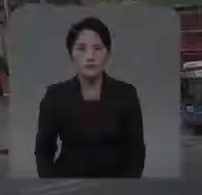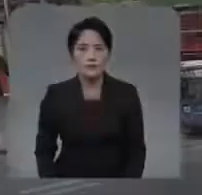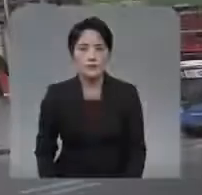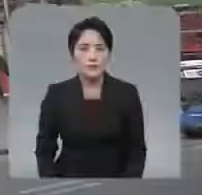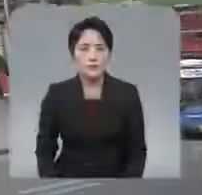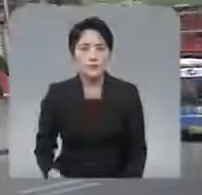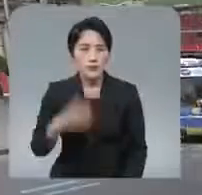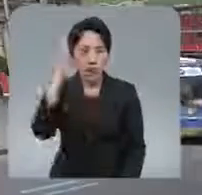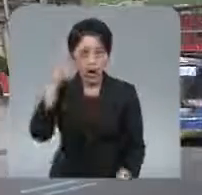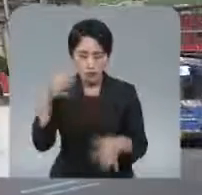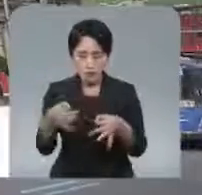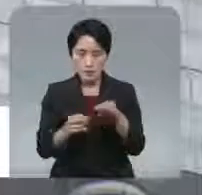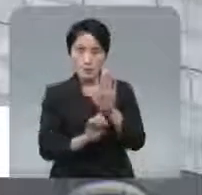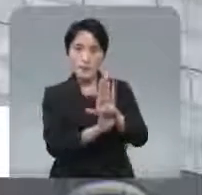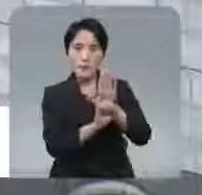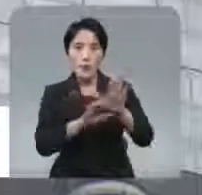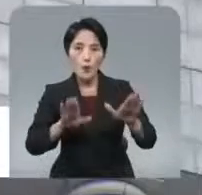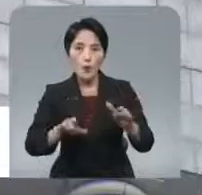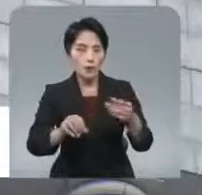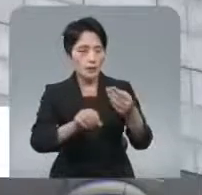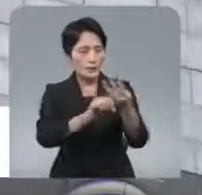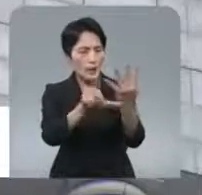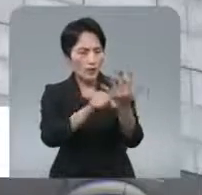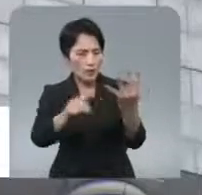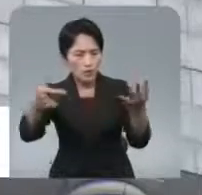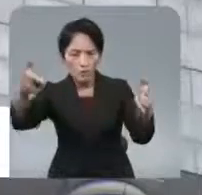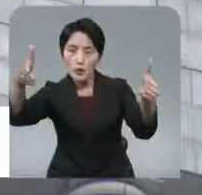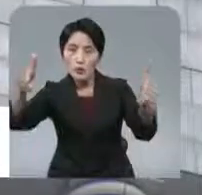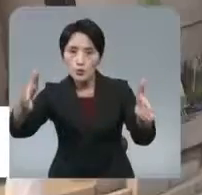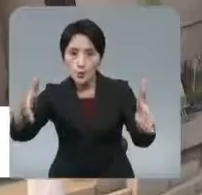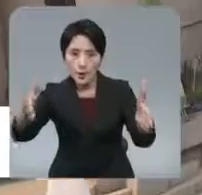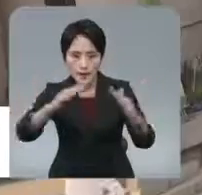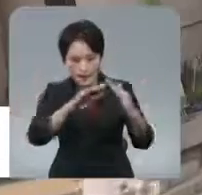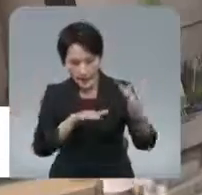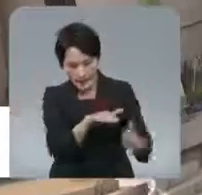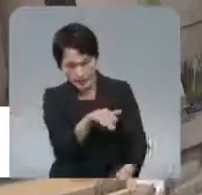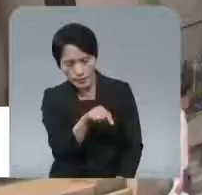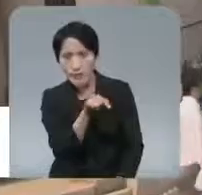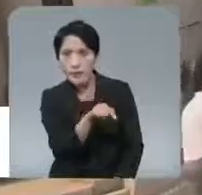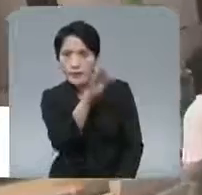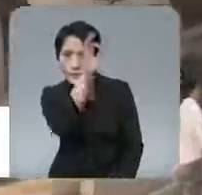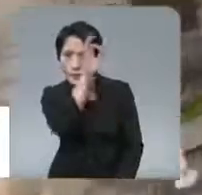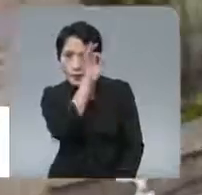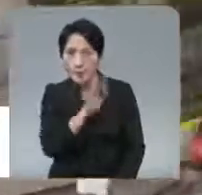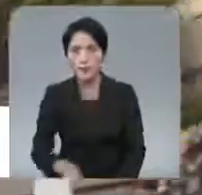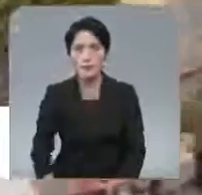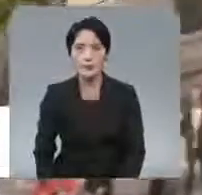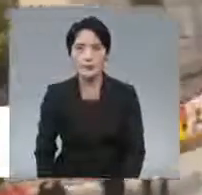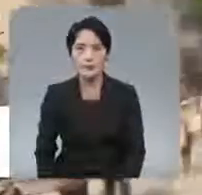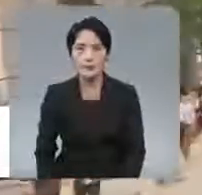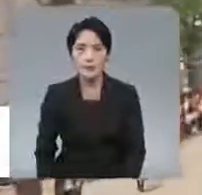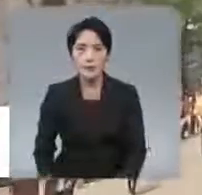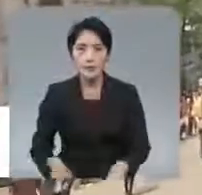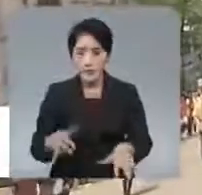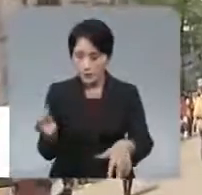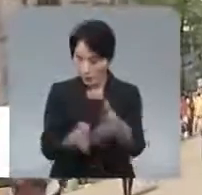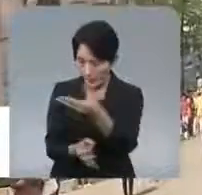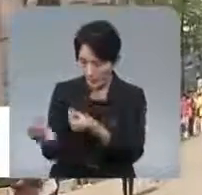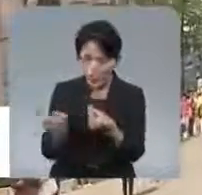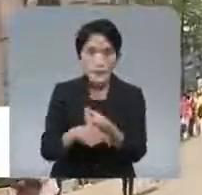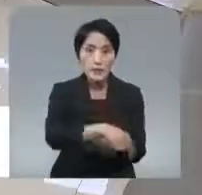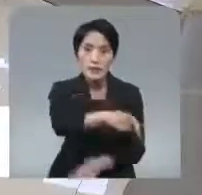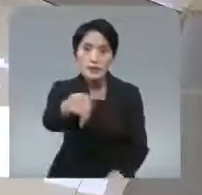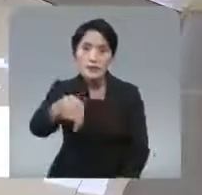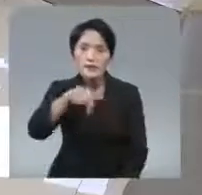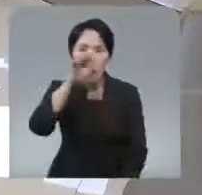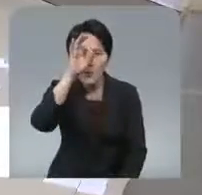em theo số liệu thống kê của ngân hàng Trung ương Hàn Quốc Tok công bố ngày 24 tháng 8 dư